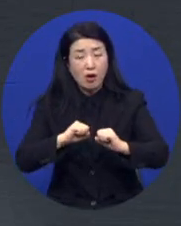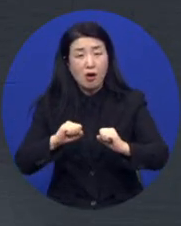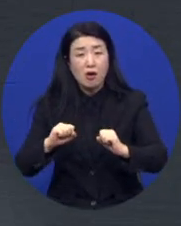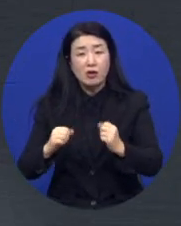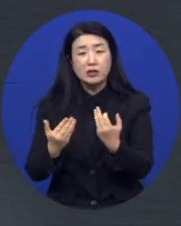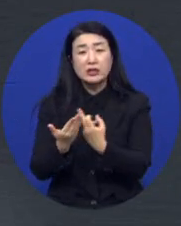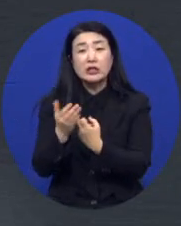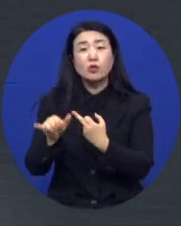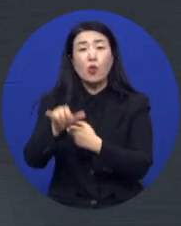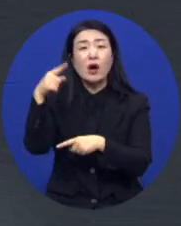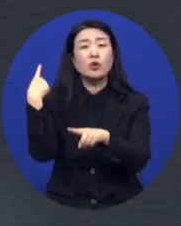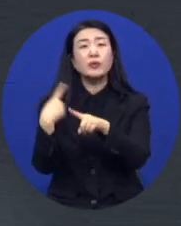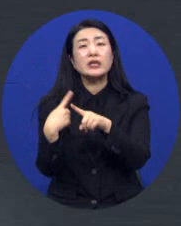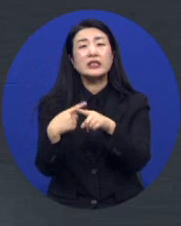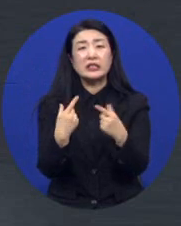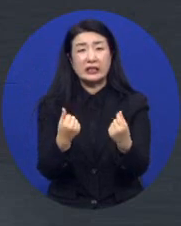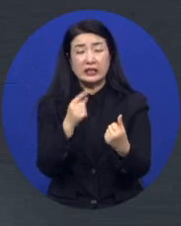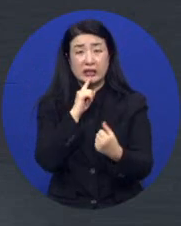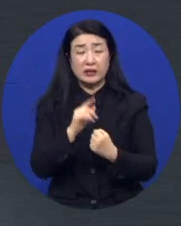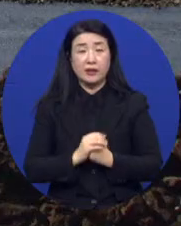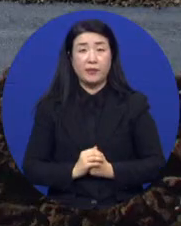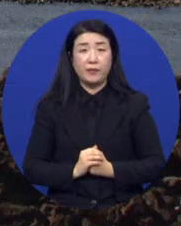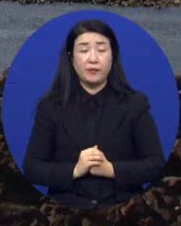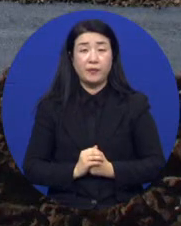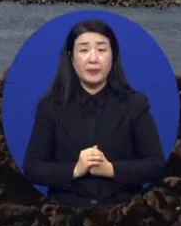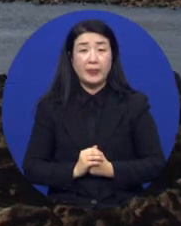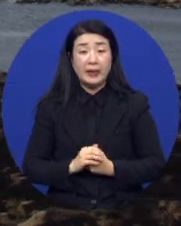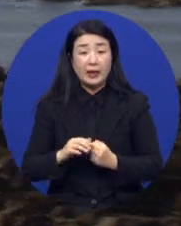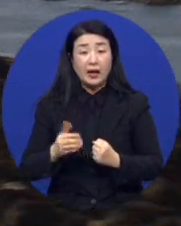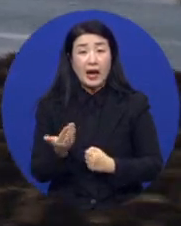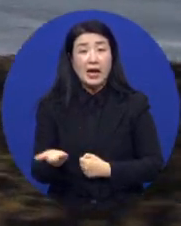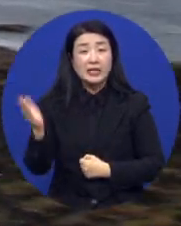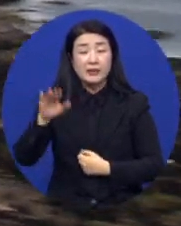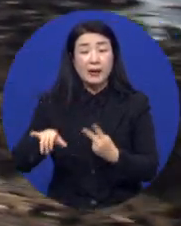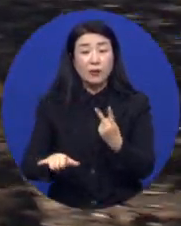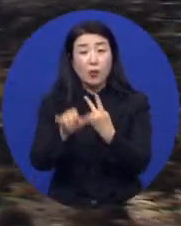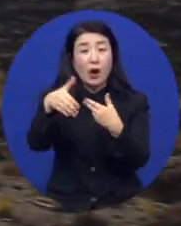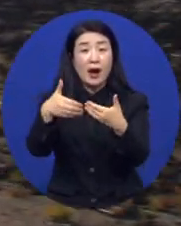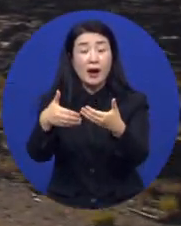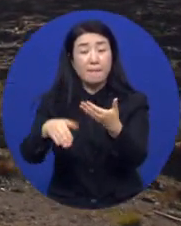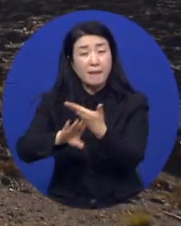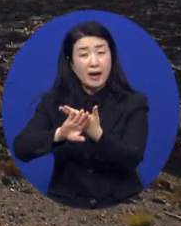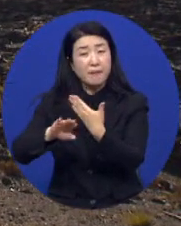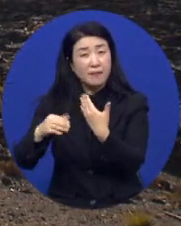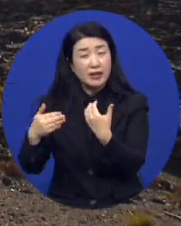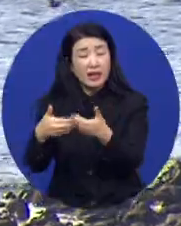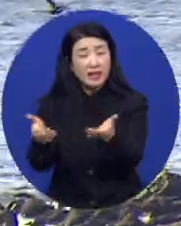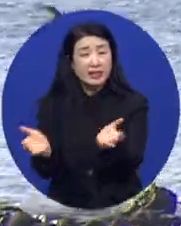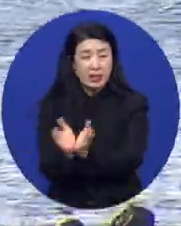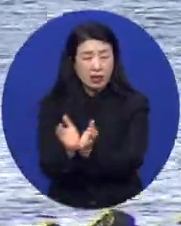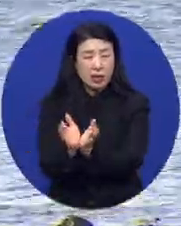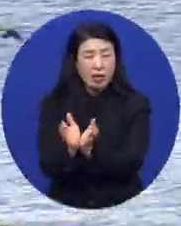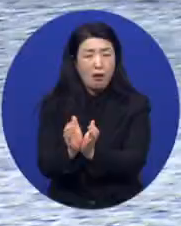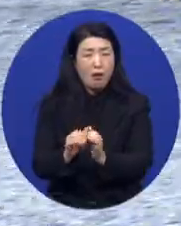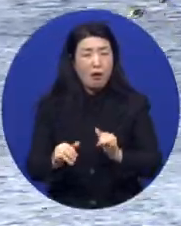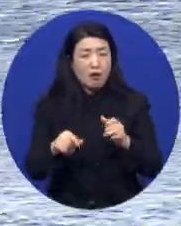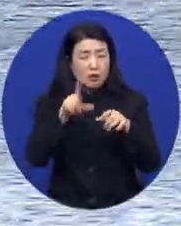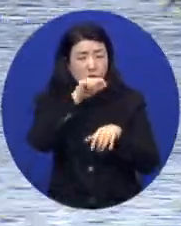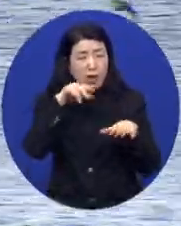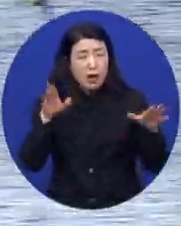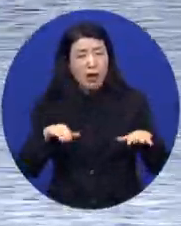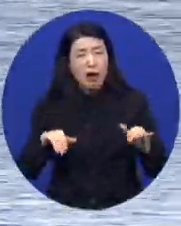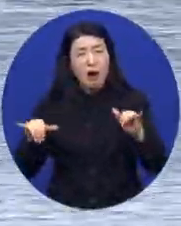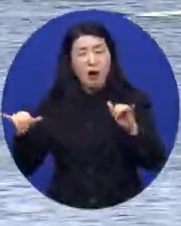비슷하다고 밝혔습니다 그러나 제2공항 반대 단체들은 철새와 항공기의 충돌 위험성